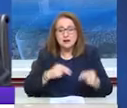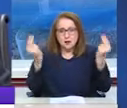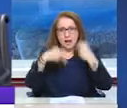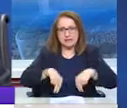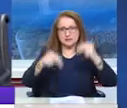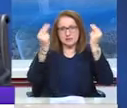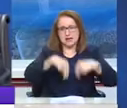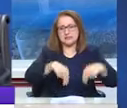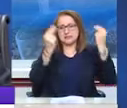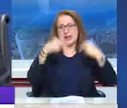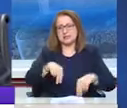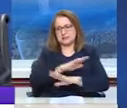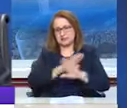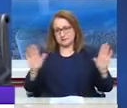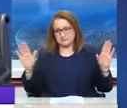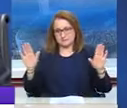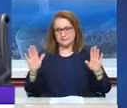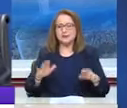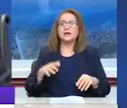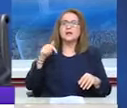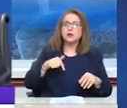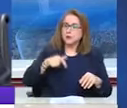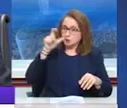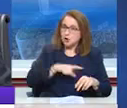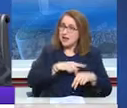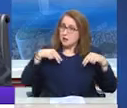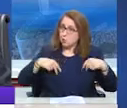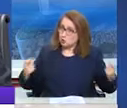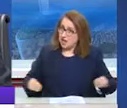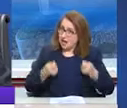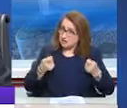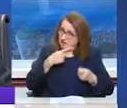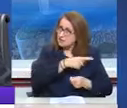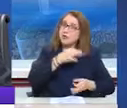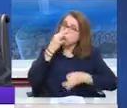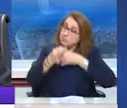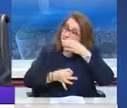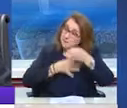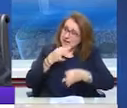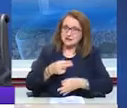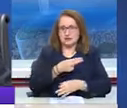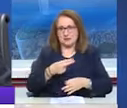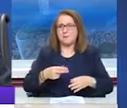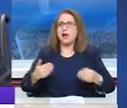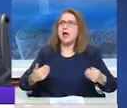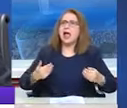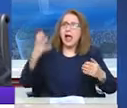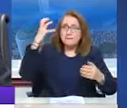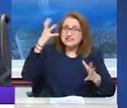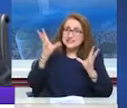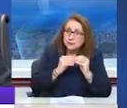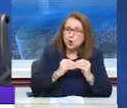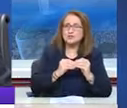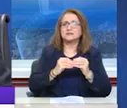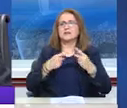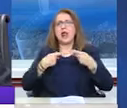τους επιστήμονες θα αναφερθεί ιδιαίτερα ο κύριος Βρούτσης και τη λύση την οποία έχουμε αποφασίσει. Επαναλαμβάνω τις